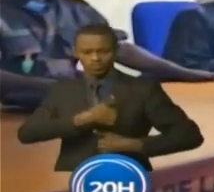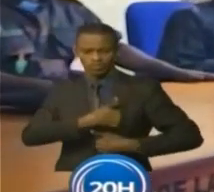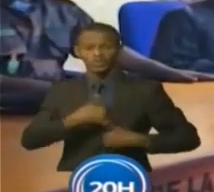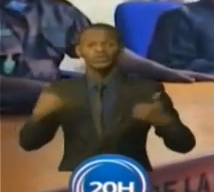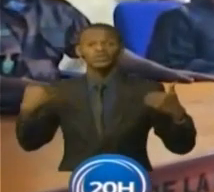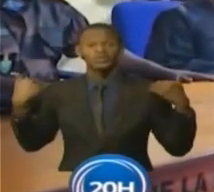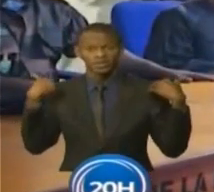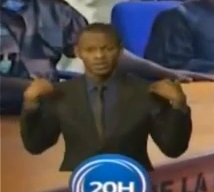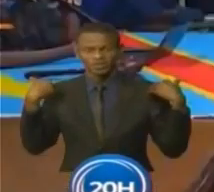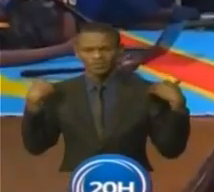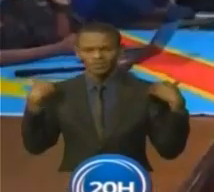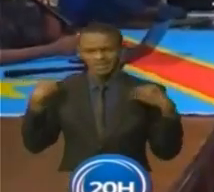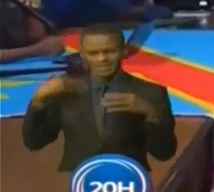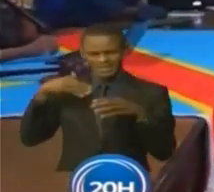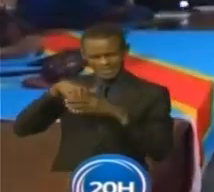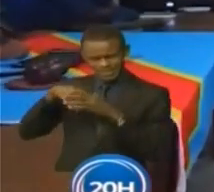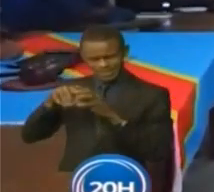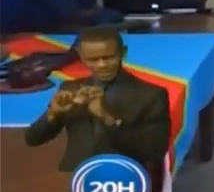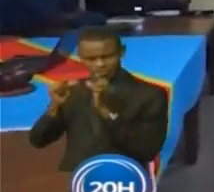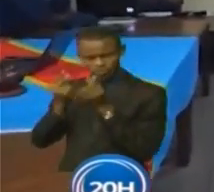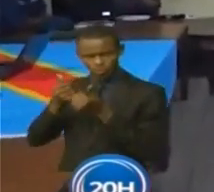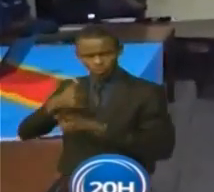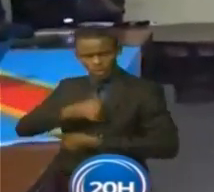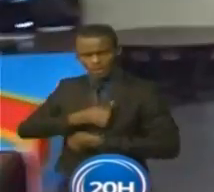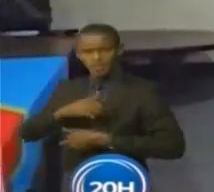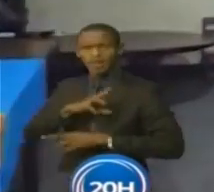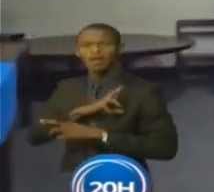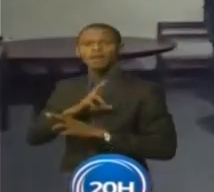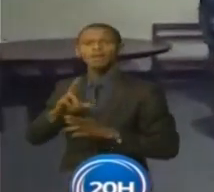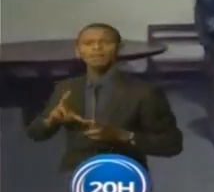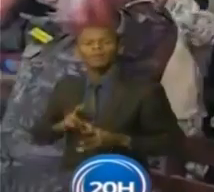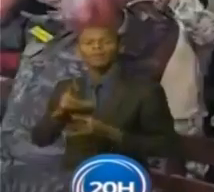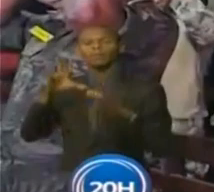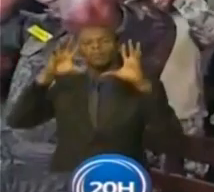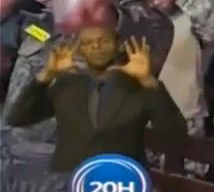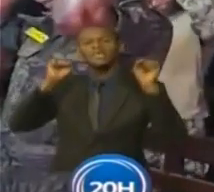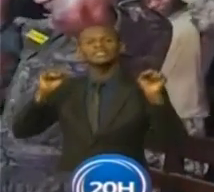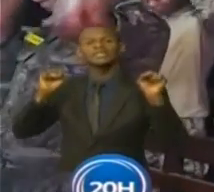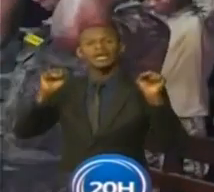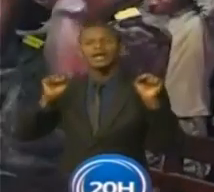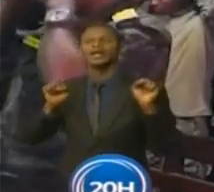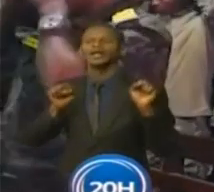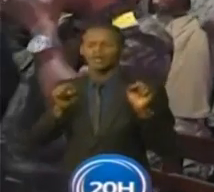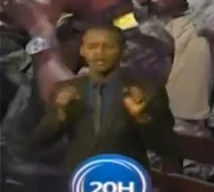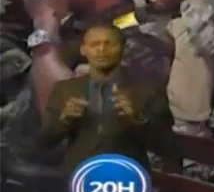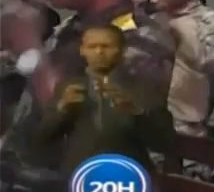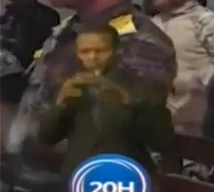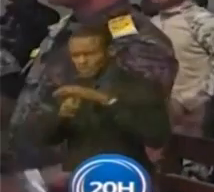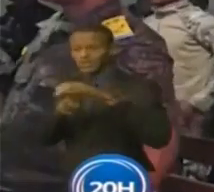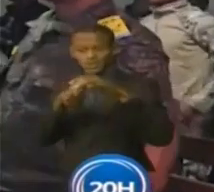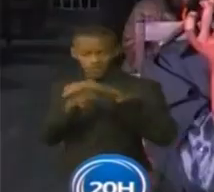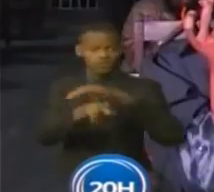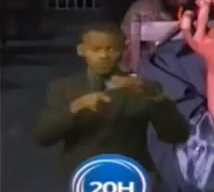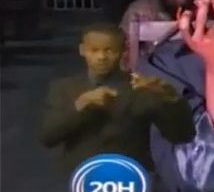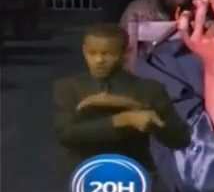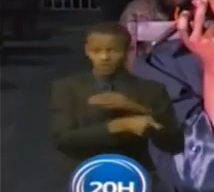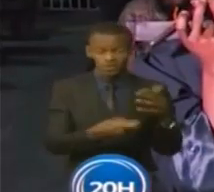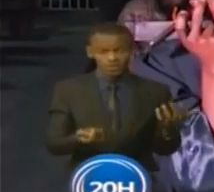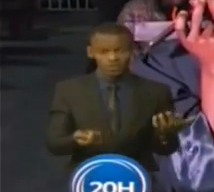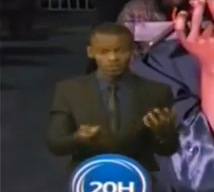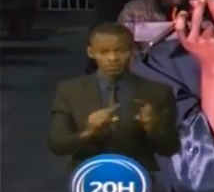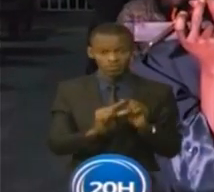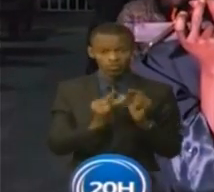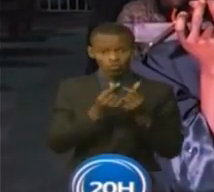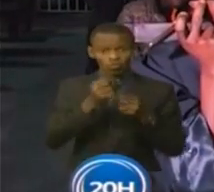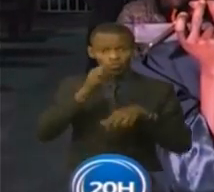garde républicaine au Nord Kivu. Cette condamnation fait suite aux tueries des adeptes Wazalendo perpétrées par le colonel et condamné